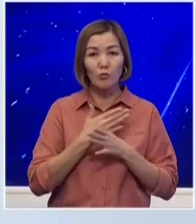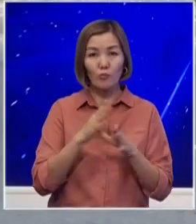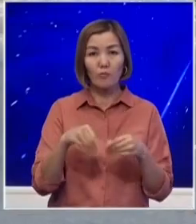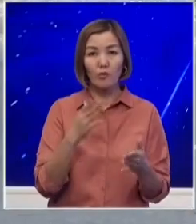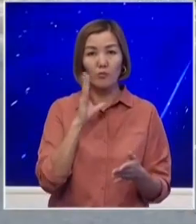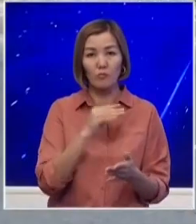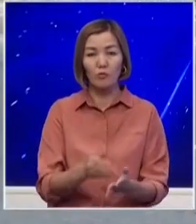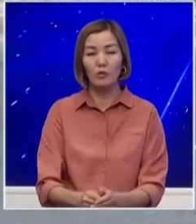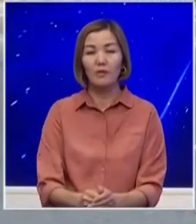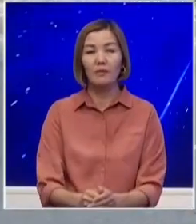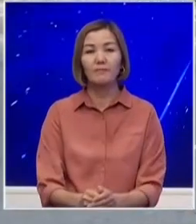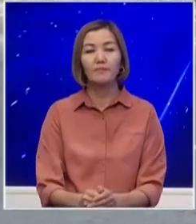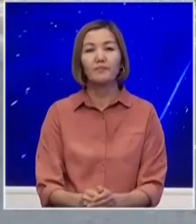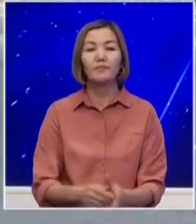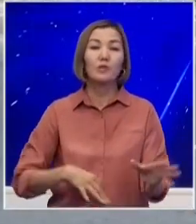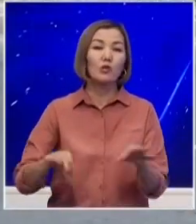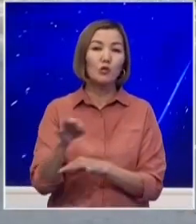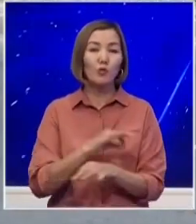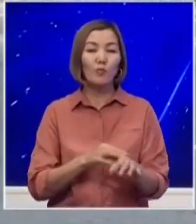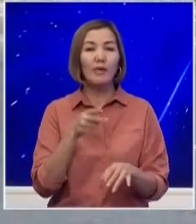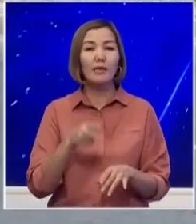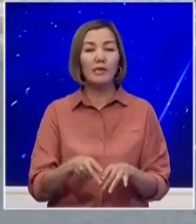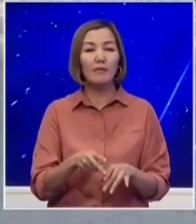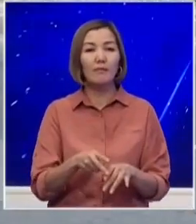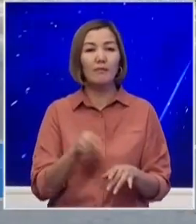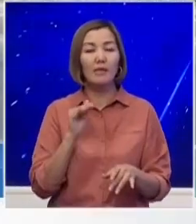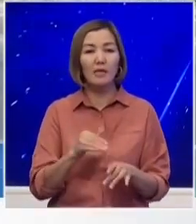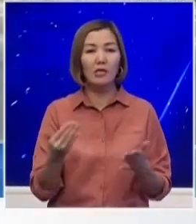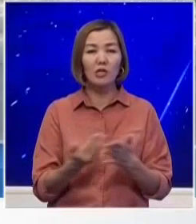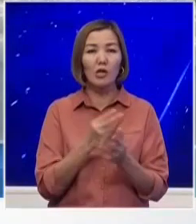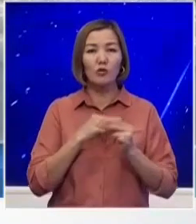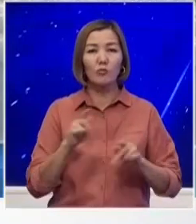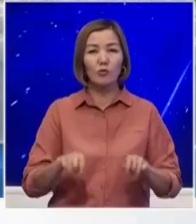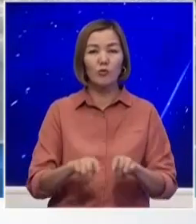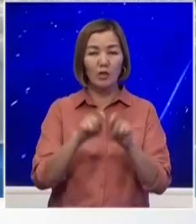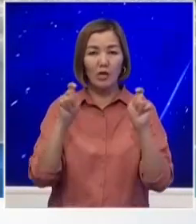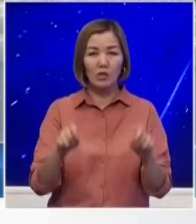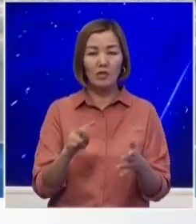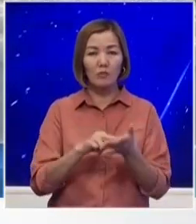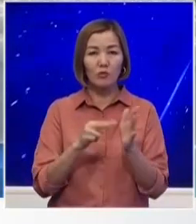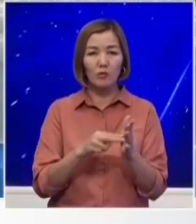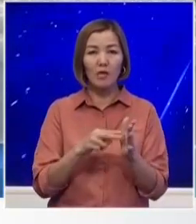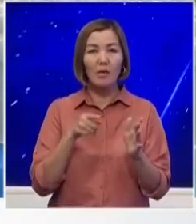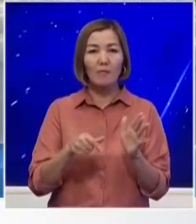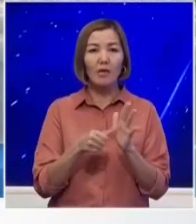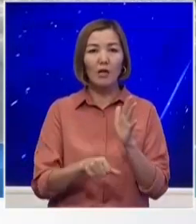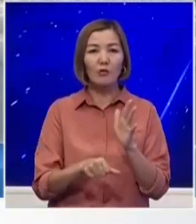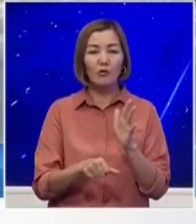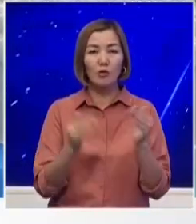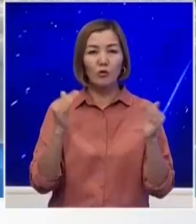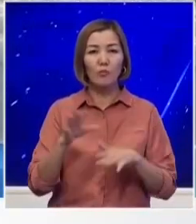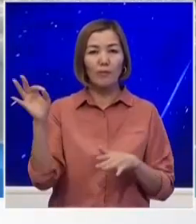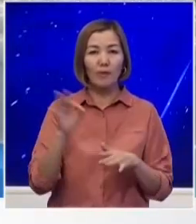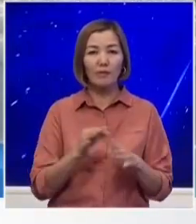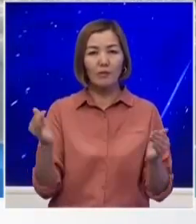ойлаймын. Атаулы жоба негізінде 2000-ға жуық жаңа жұмыс орны ашылады деп жоспарлануда. 1600-ге жуық адамға төмен